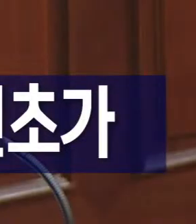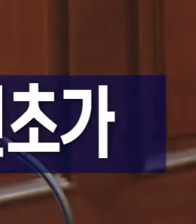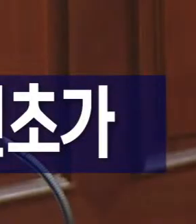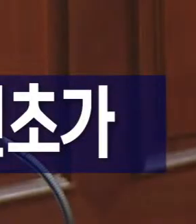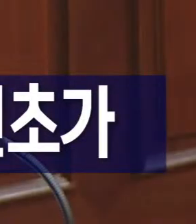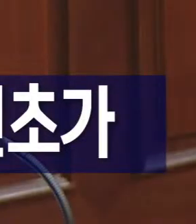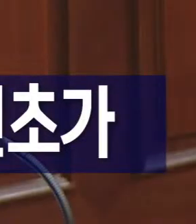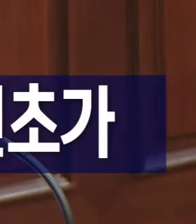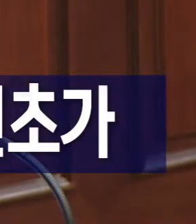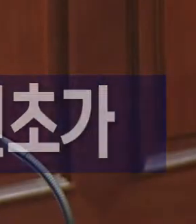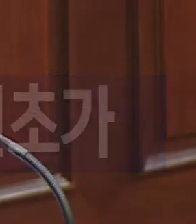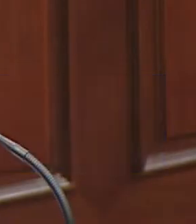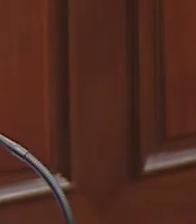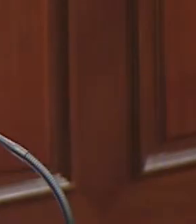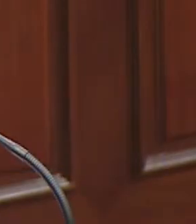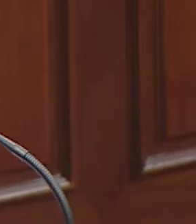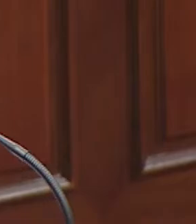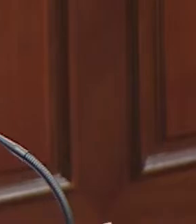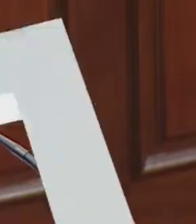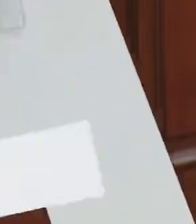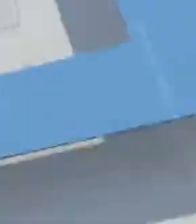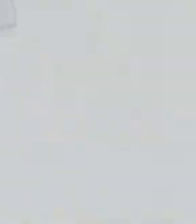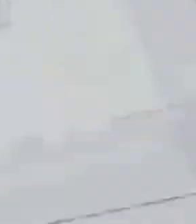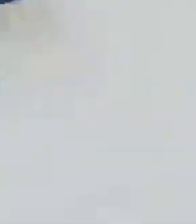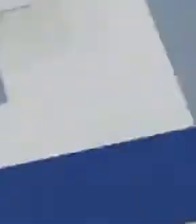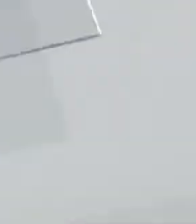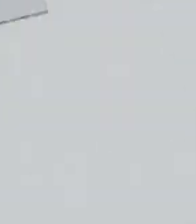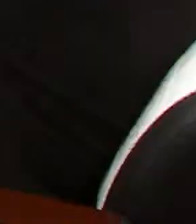수위가 야당 수준이었습니다.